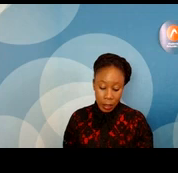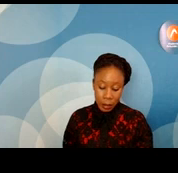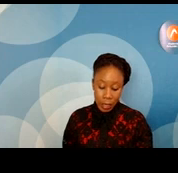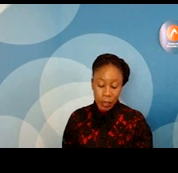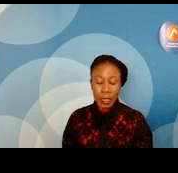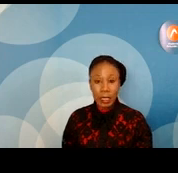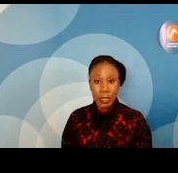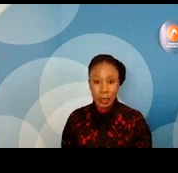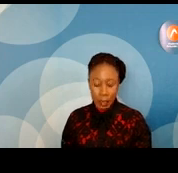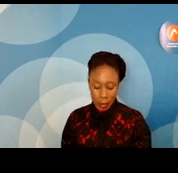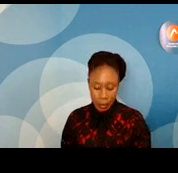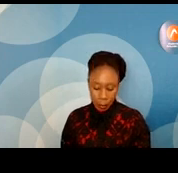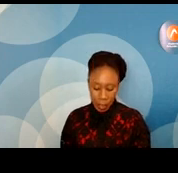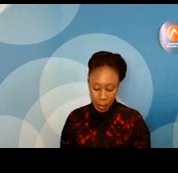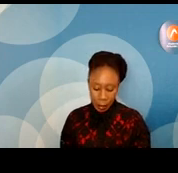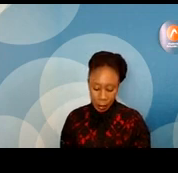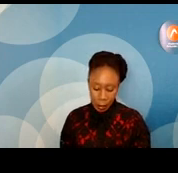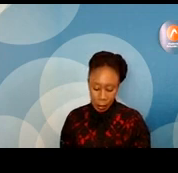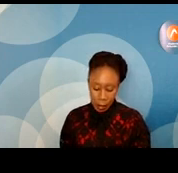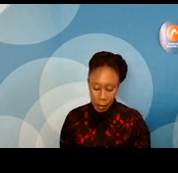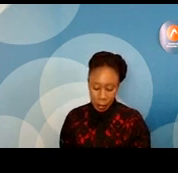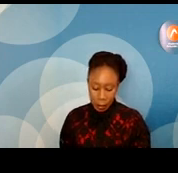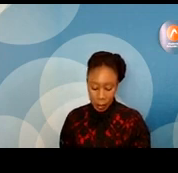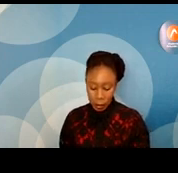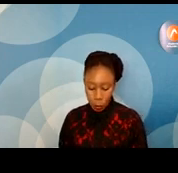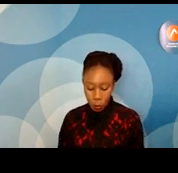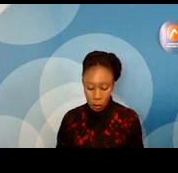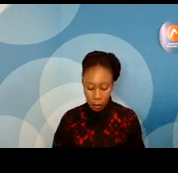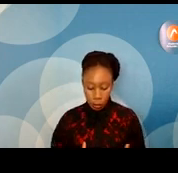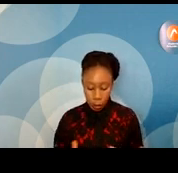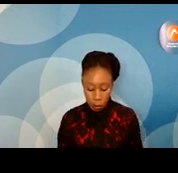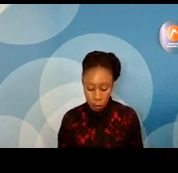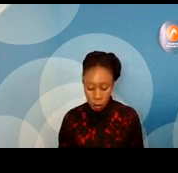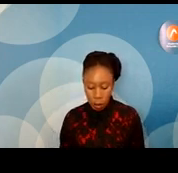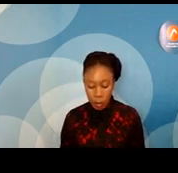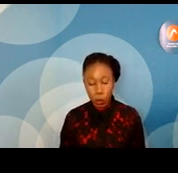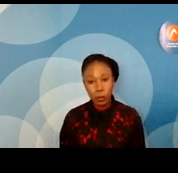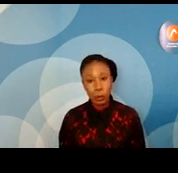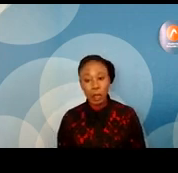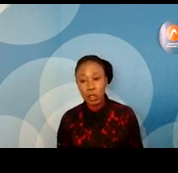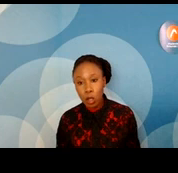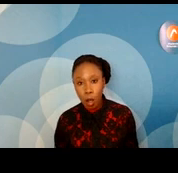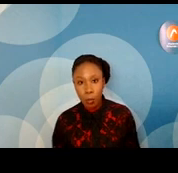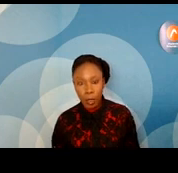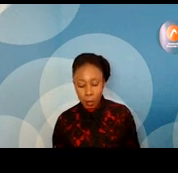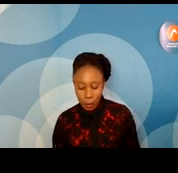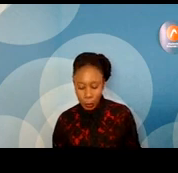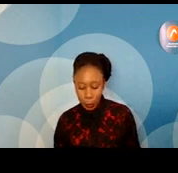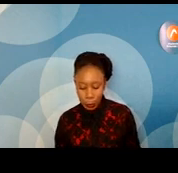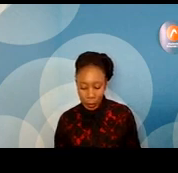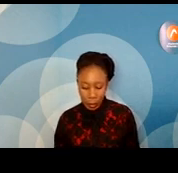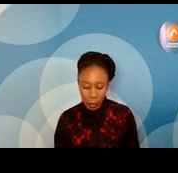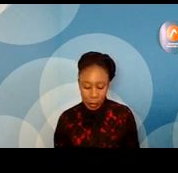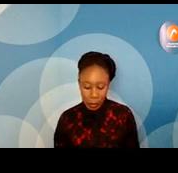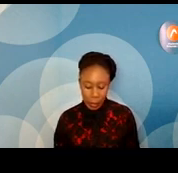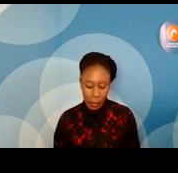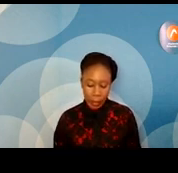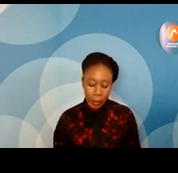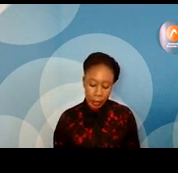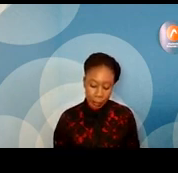ju sägas att rätten att inte diskrimineras, det är inte någonting nytt. Är det något vi behöver skapa,